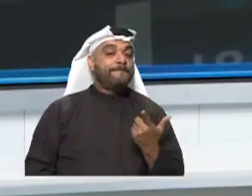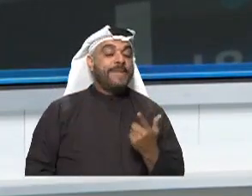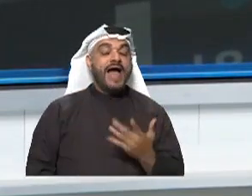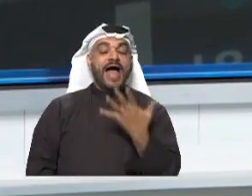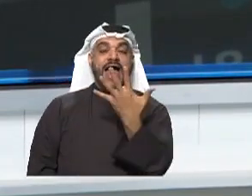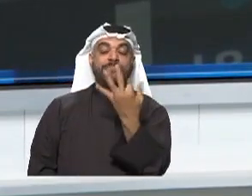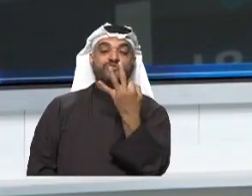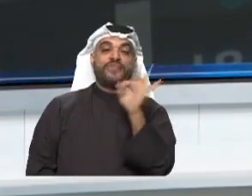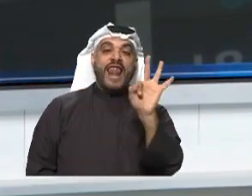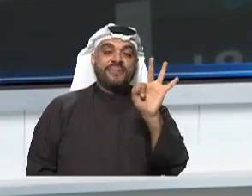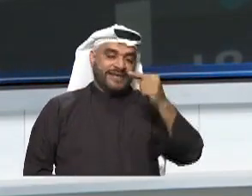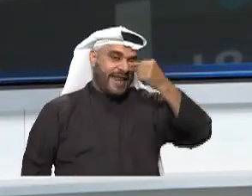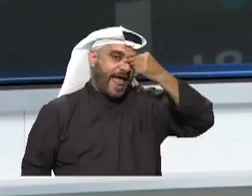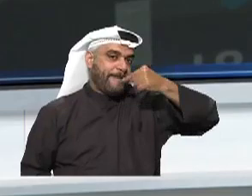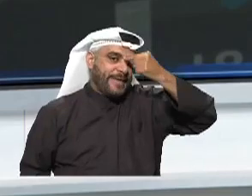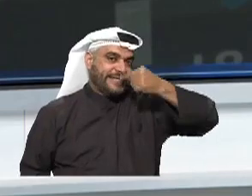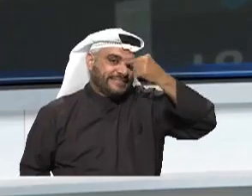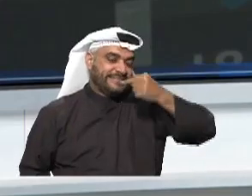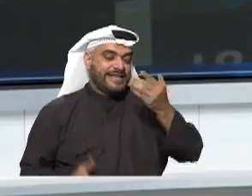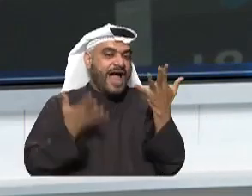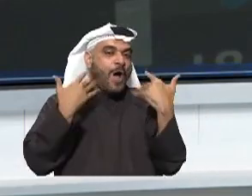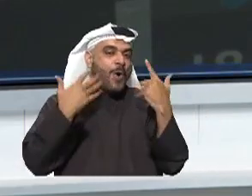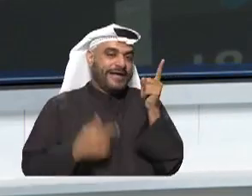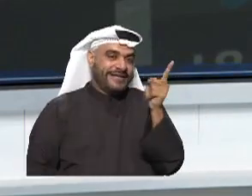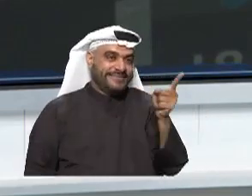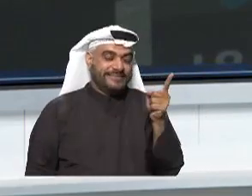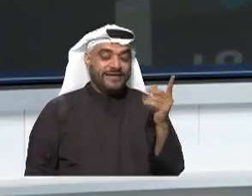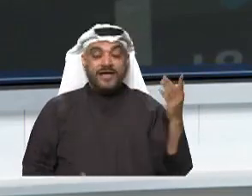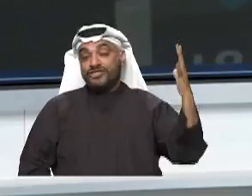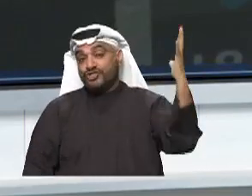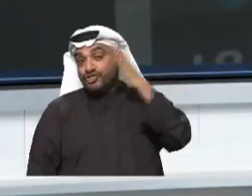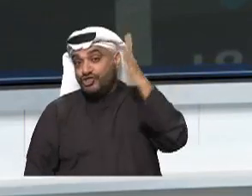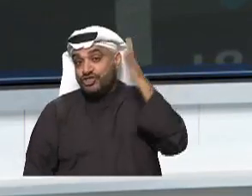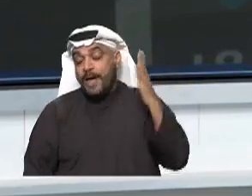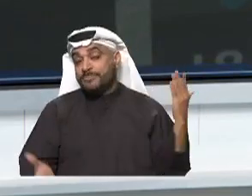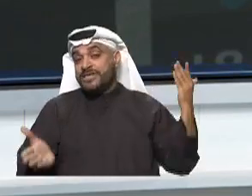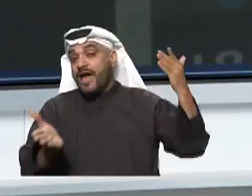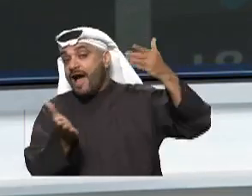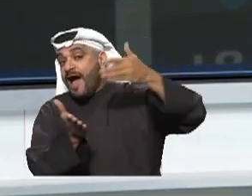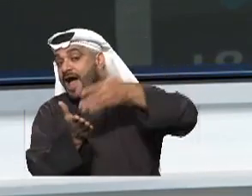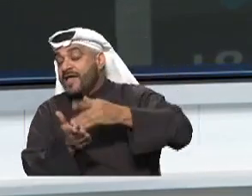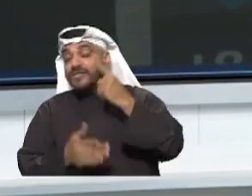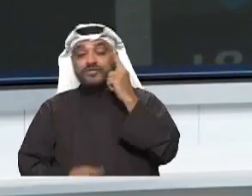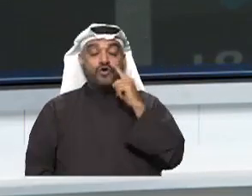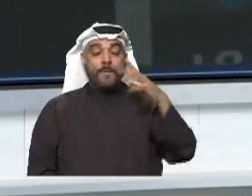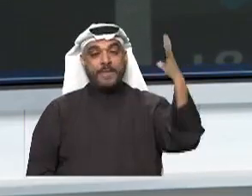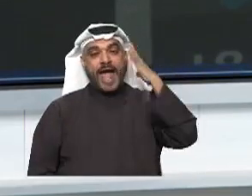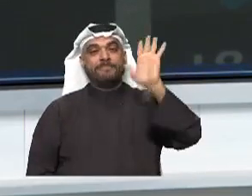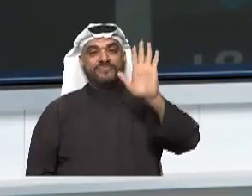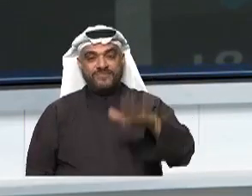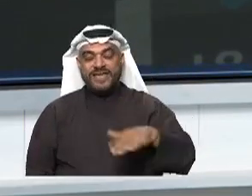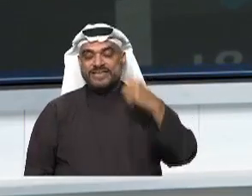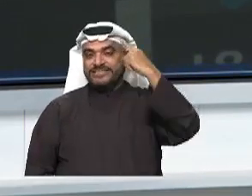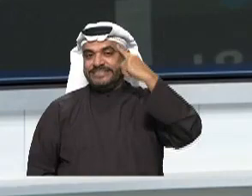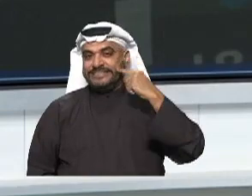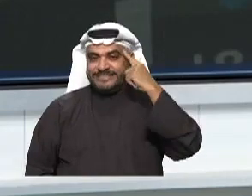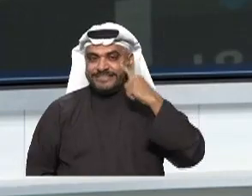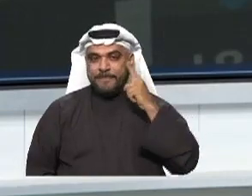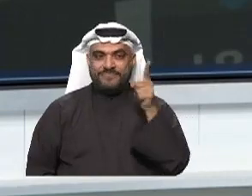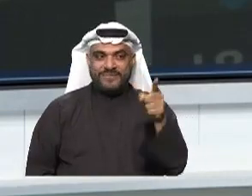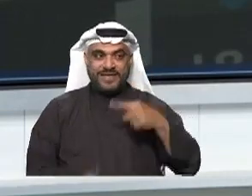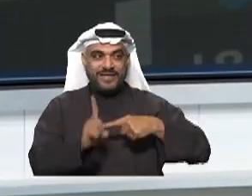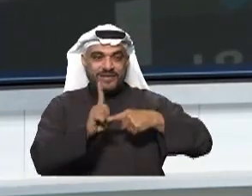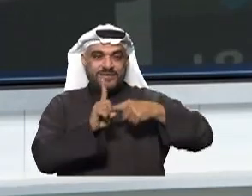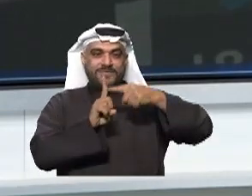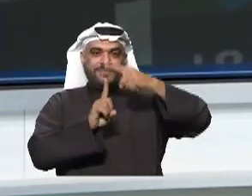بالساعة ليوم الخميس. أجواء مشمسة تستمر معنا حتى يوم السبت، مع 18 إلى 19 درجة مئوية لأقصى حرارة على